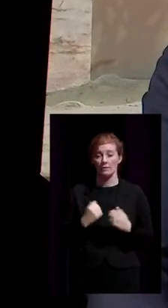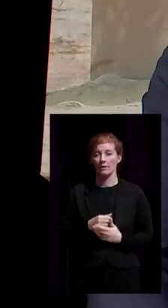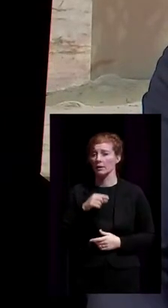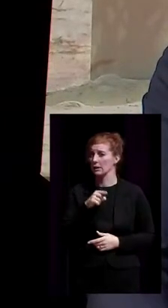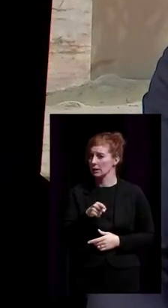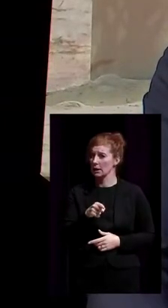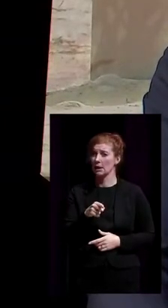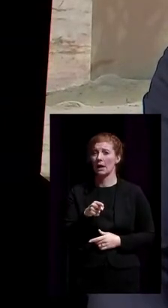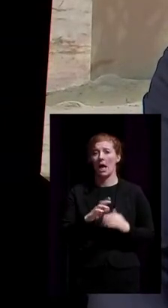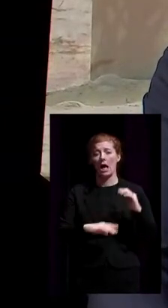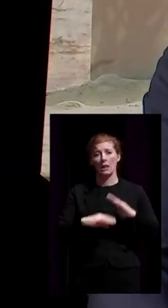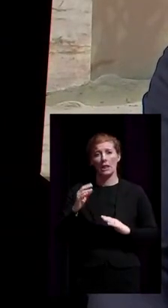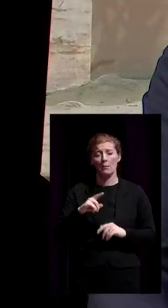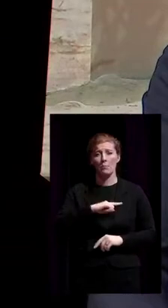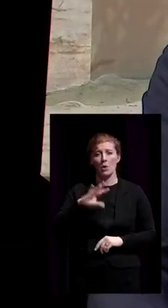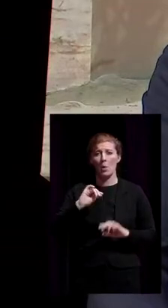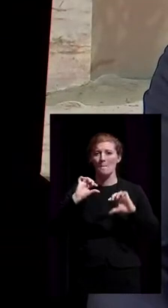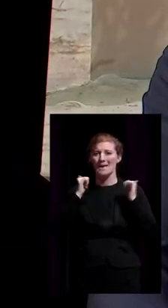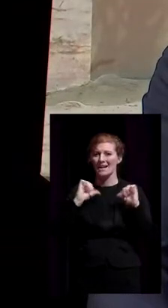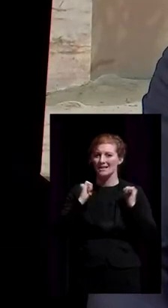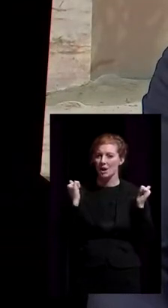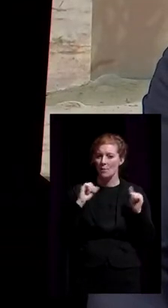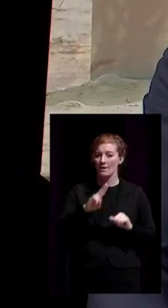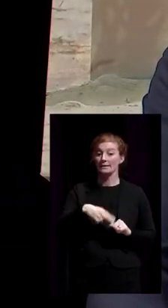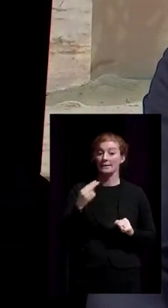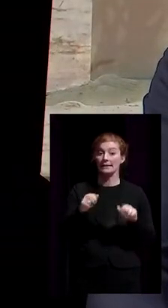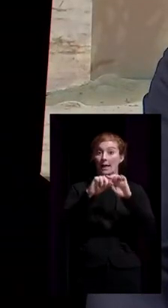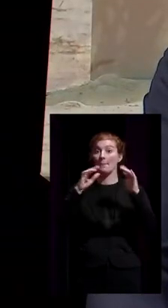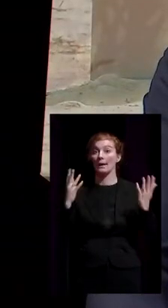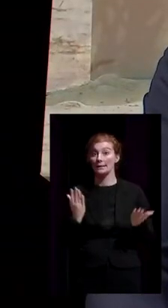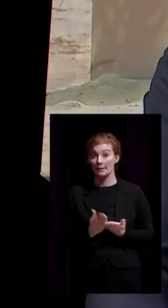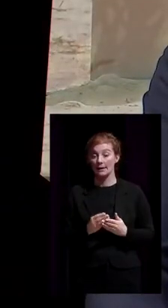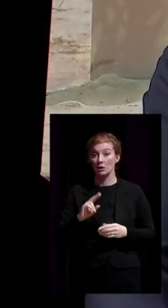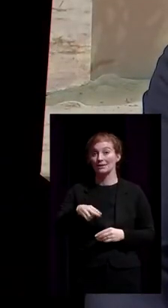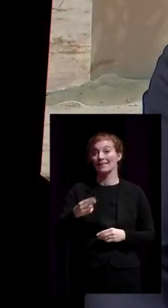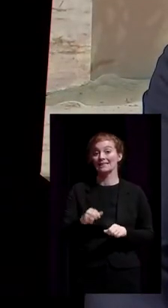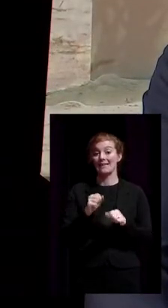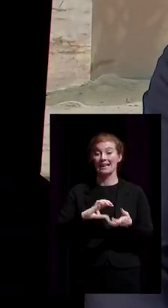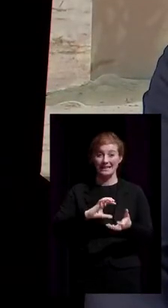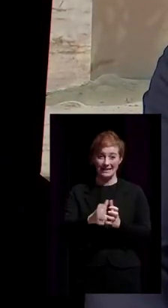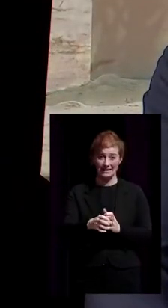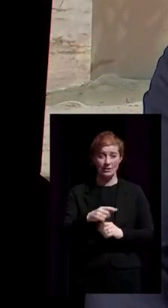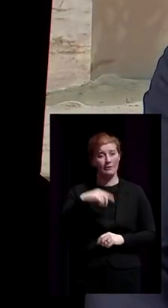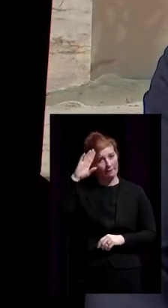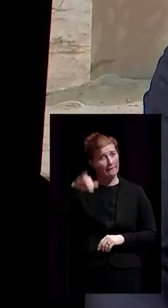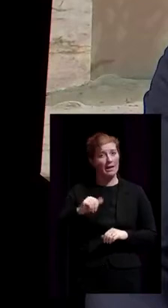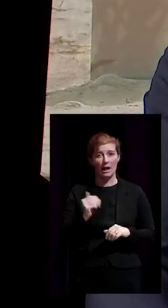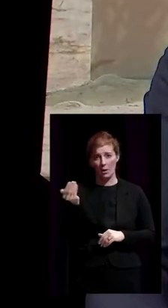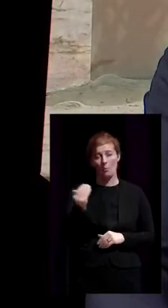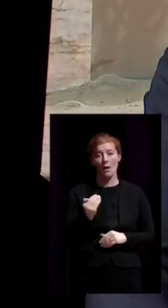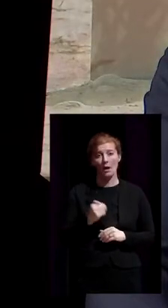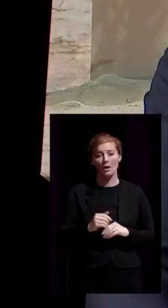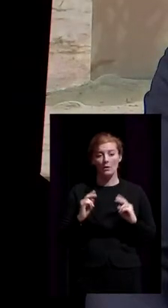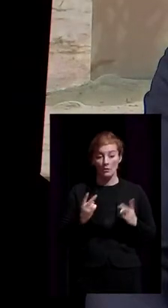mycket med beredskap att göra inför nästa pandemi och nästa kris som vi vet vill komma. Det vi ser idag och som